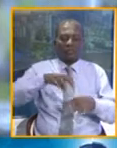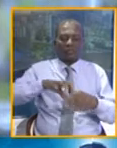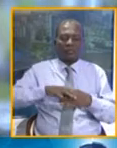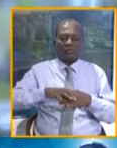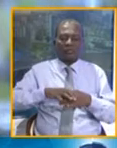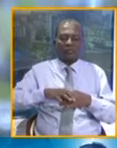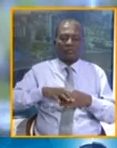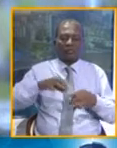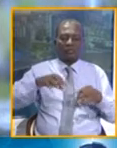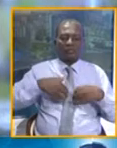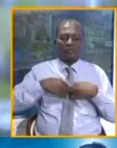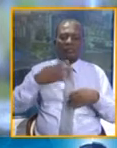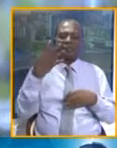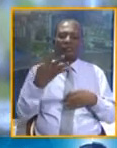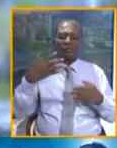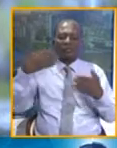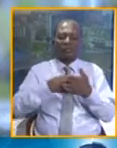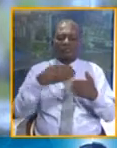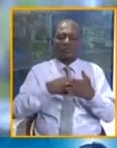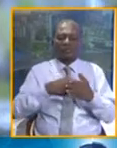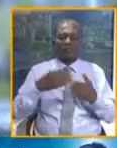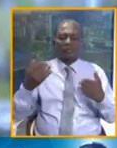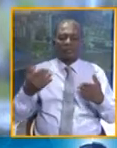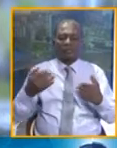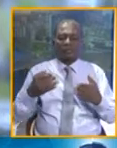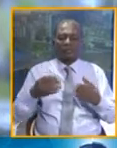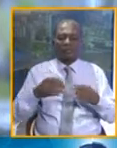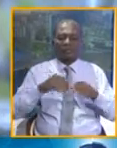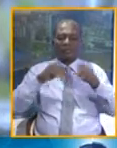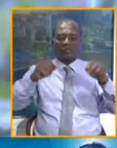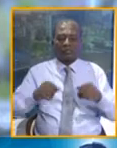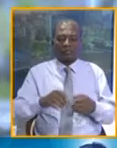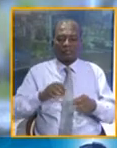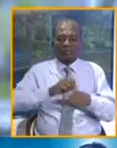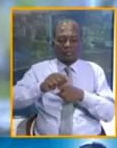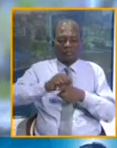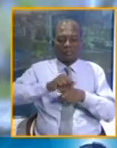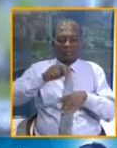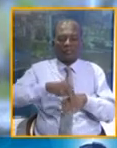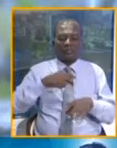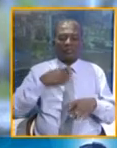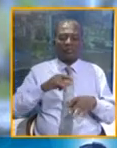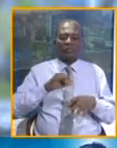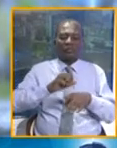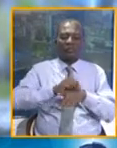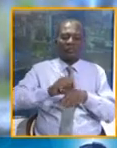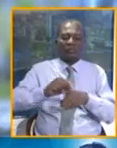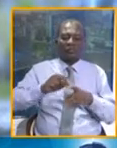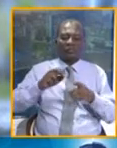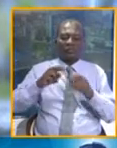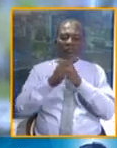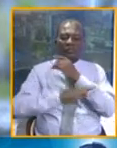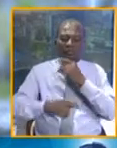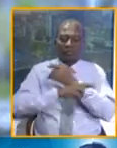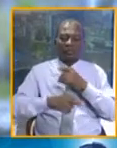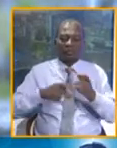ouvre 4 nouveaux cycles de formation en ingénierie sanitaire et en télémédecine. Ces formations à vocation régionale s'inscrivent